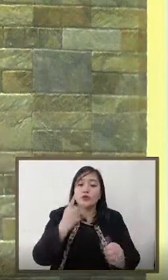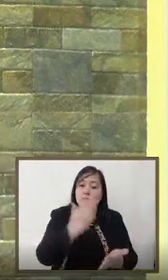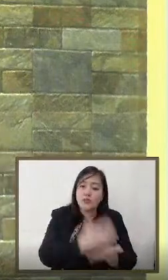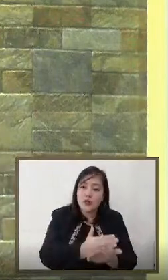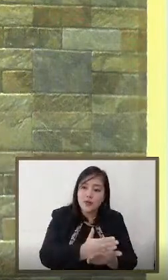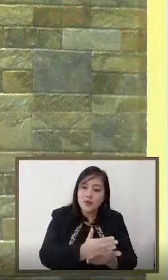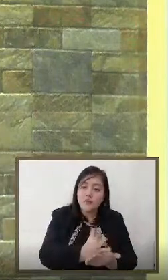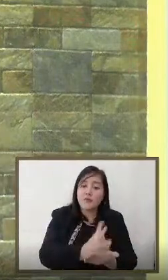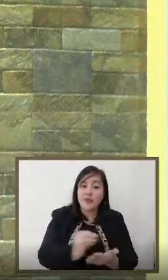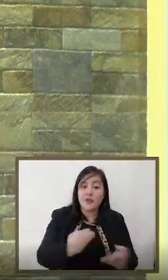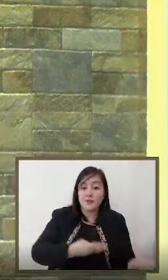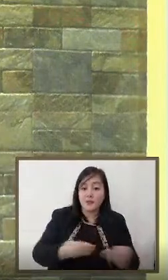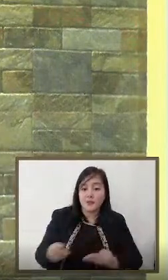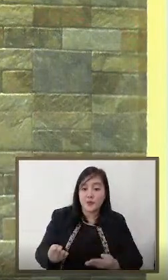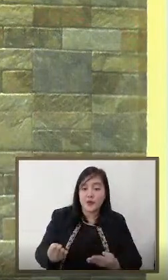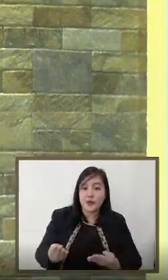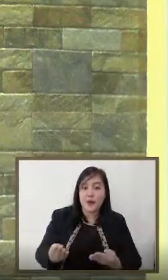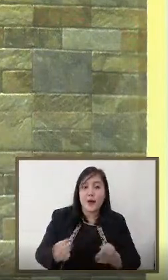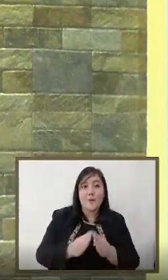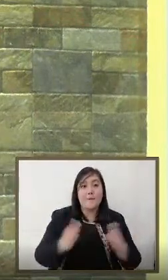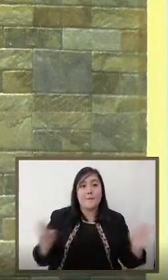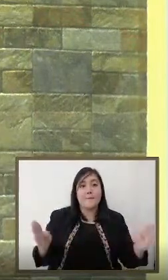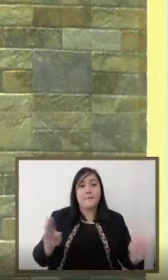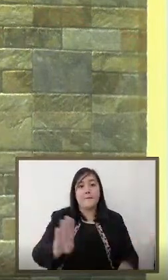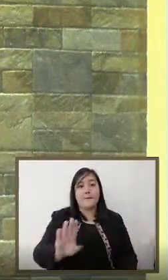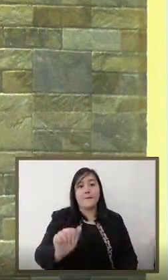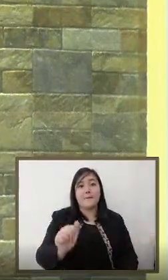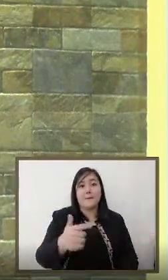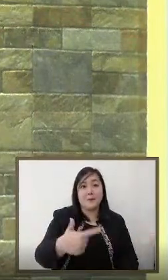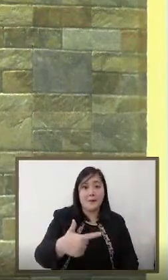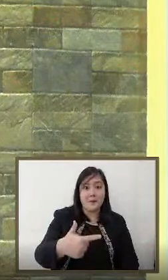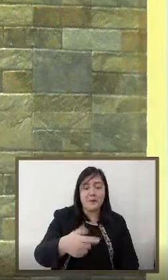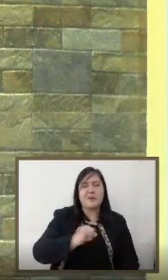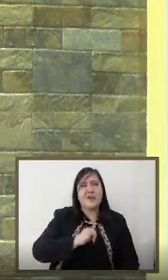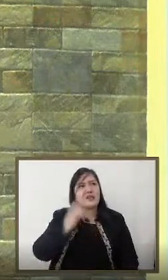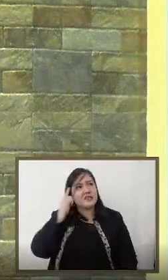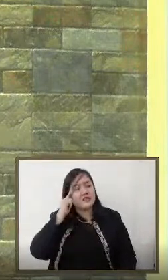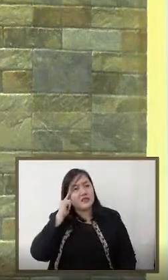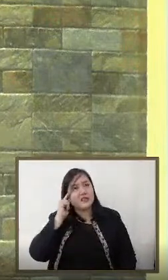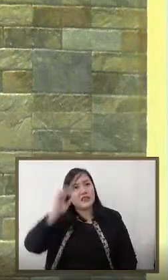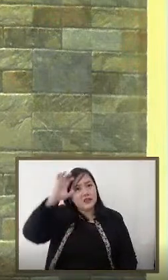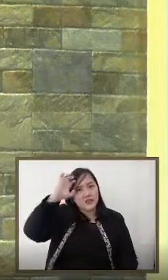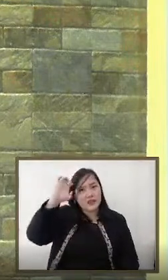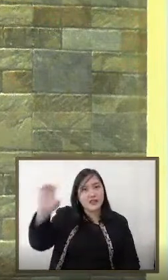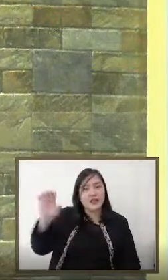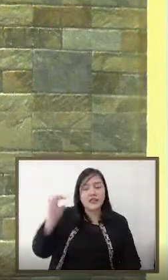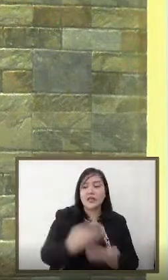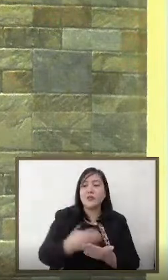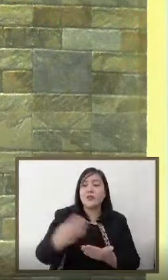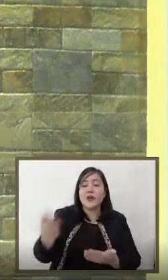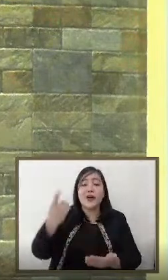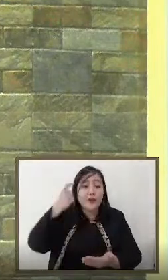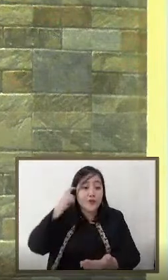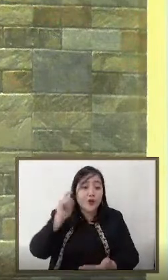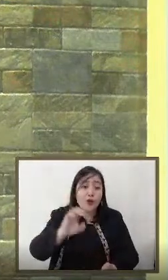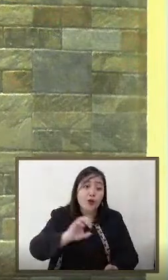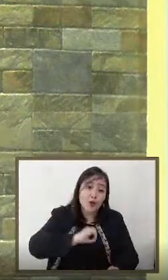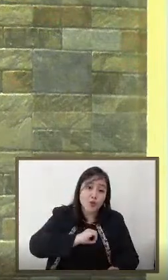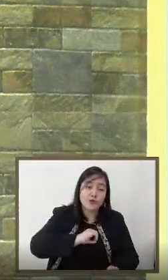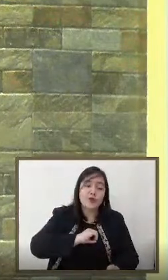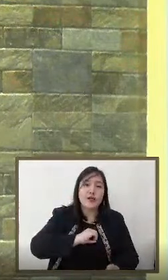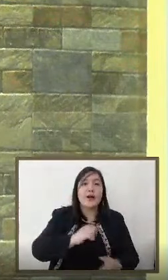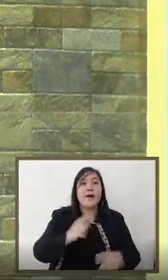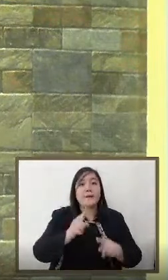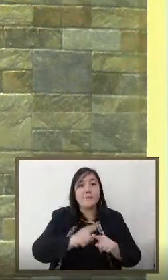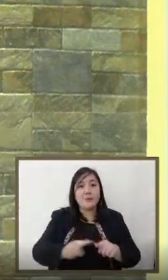malaking bag. Akala ko mag-grocery siya dun malapit sa pinipwestohan namin. Yung pala, yung bag, plastic bag, inabot